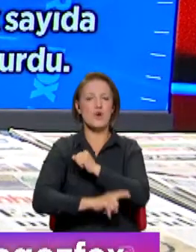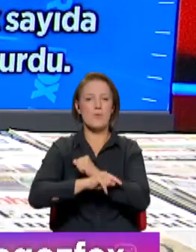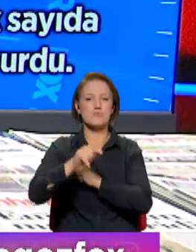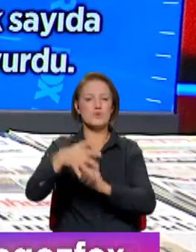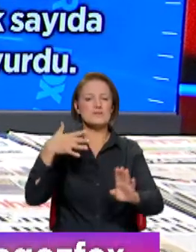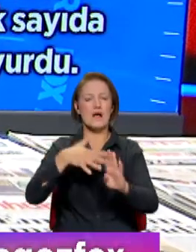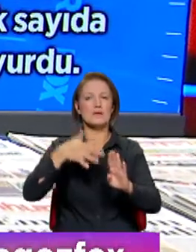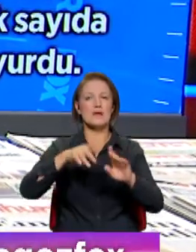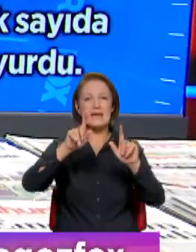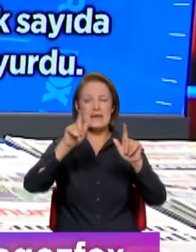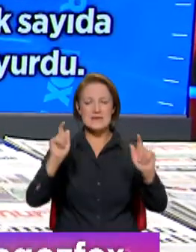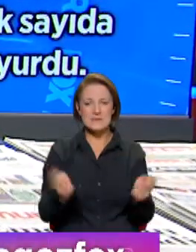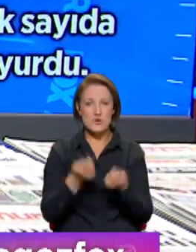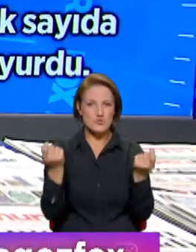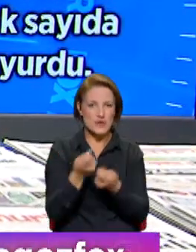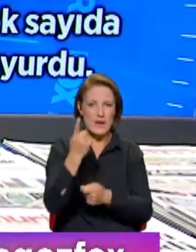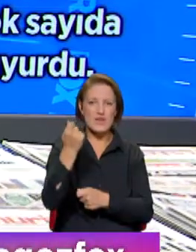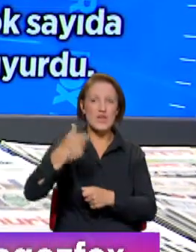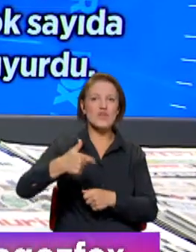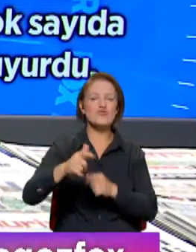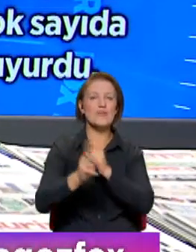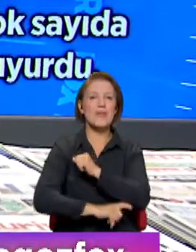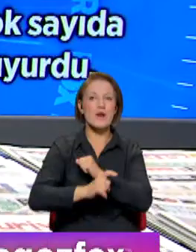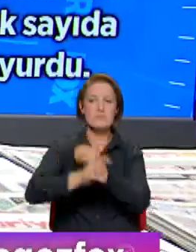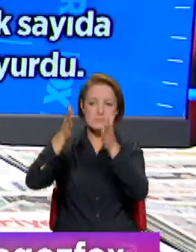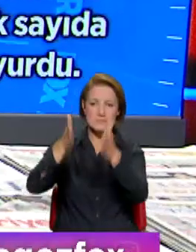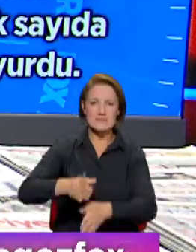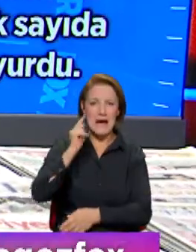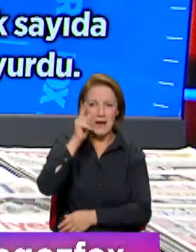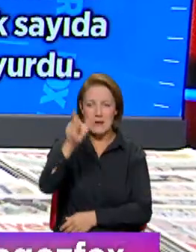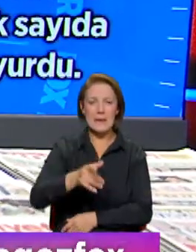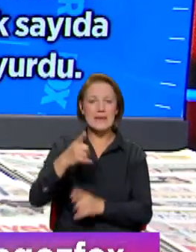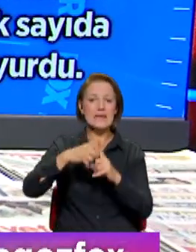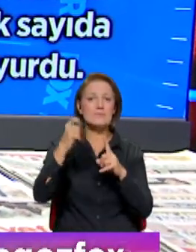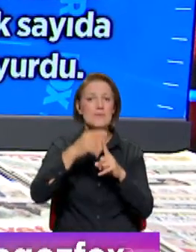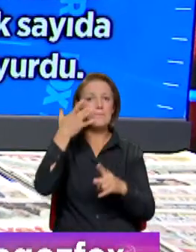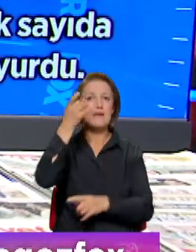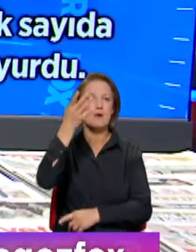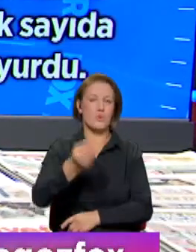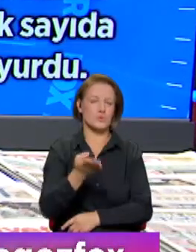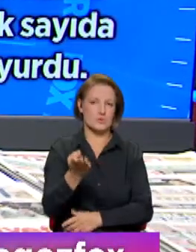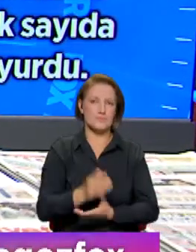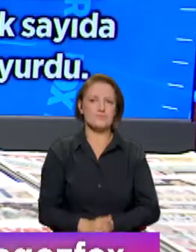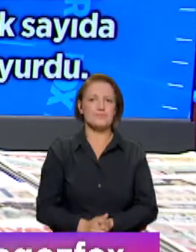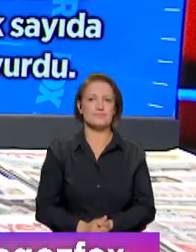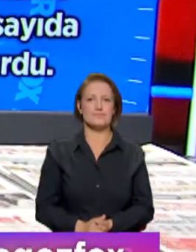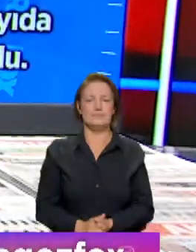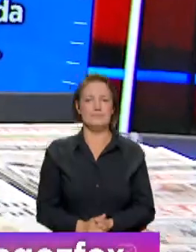saldırıyı gerçekleştirmeye çalışan ikinci terörist, onun kimliği de belli oldu. Sıcak gelişmelerle Çalar Saat